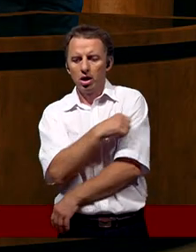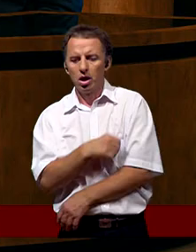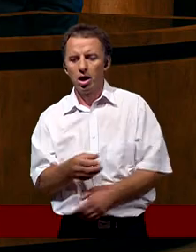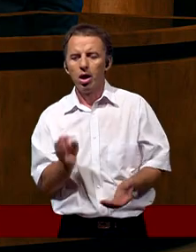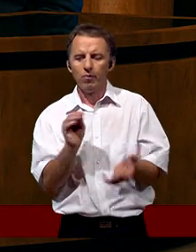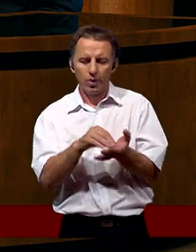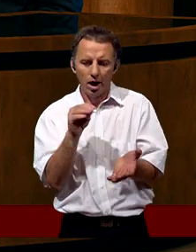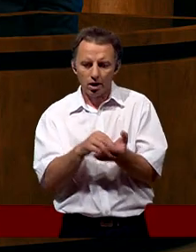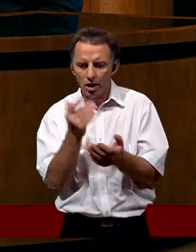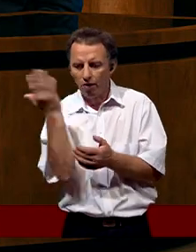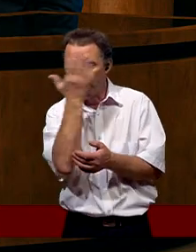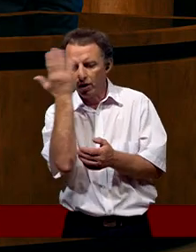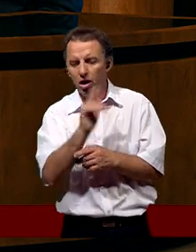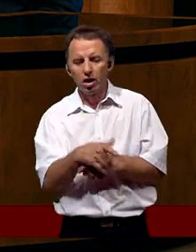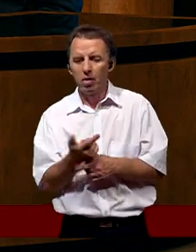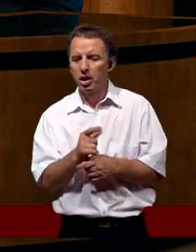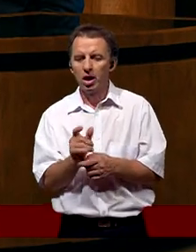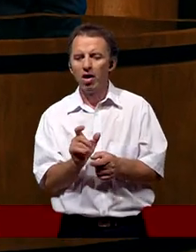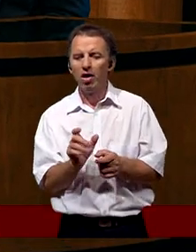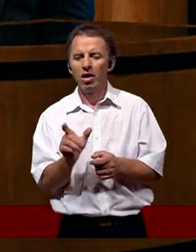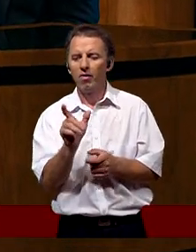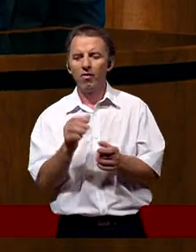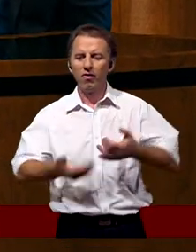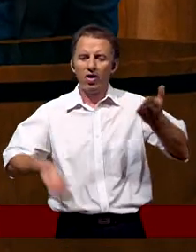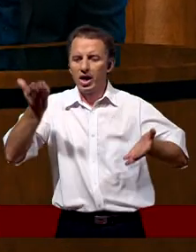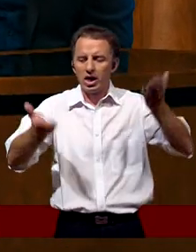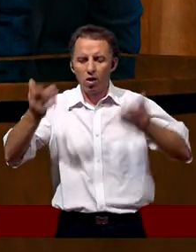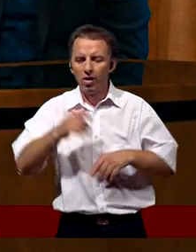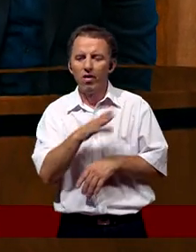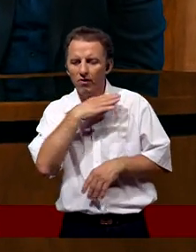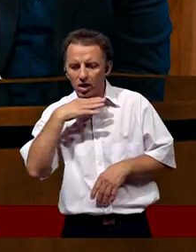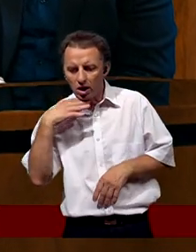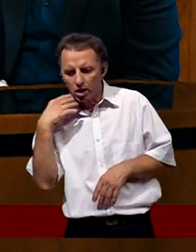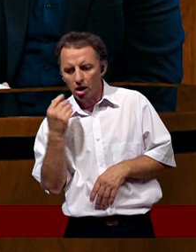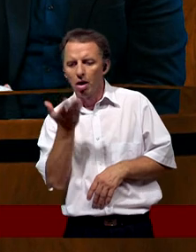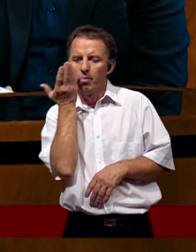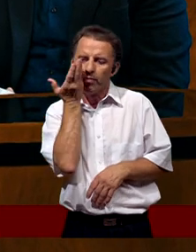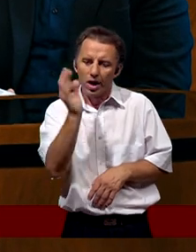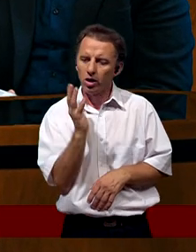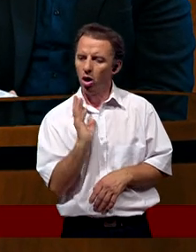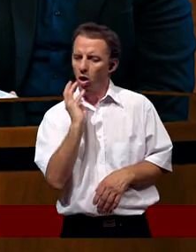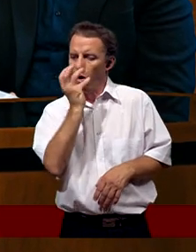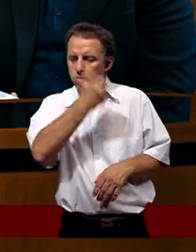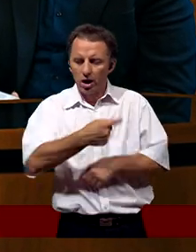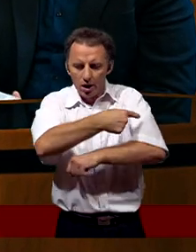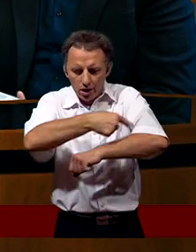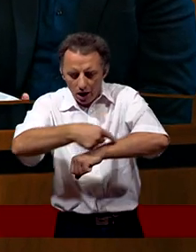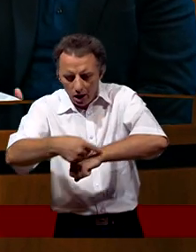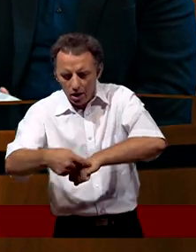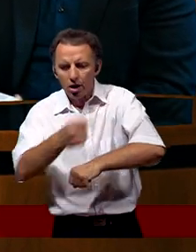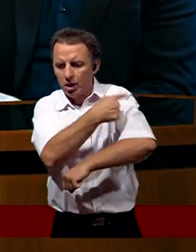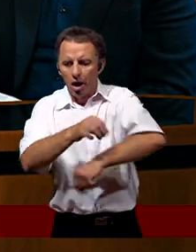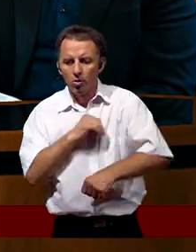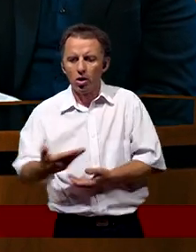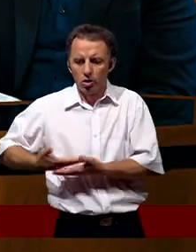No w praktyce jest fatalnie niestety, nie będę koloryzować. Wystarczy, że ktoś nas bardzo obrazi, zrani, a już jak